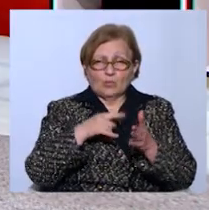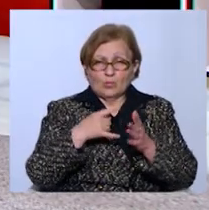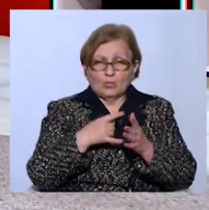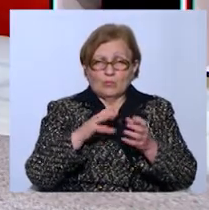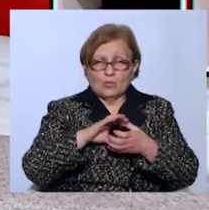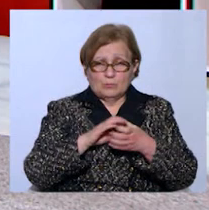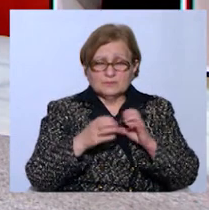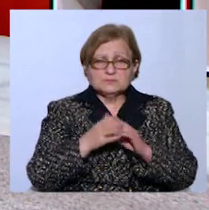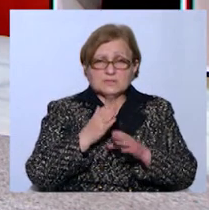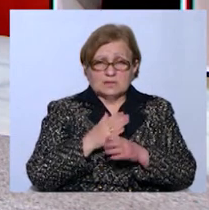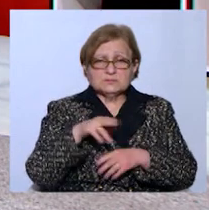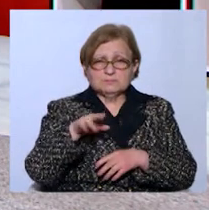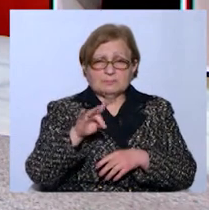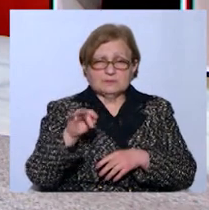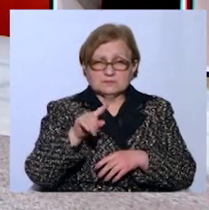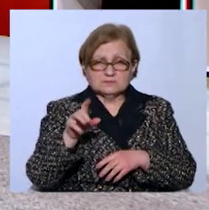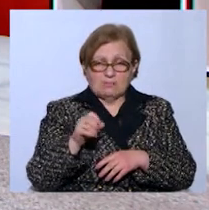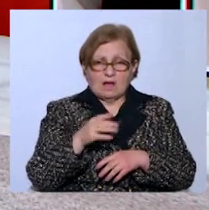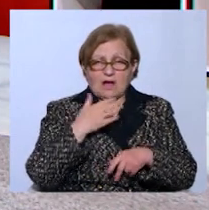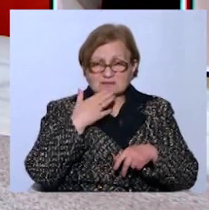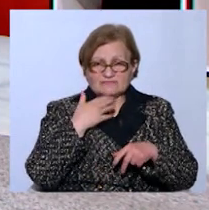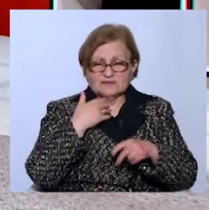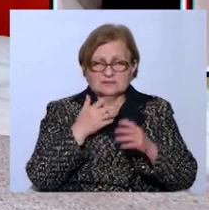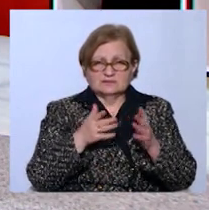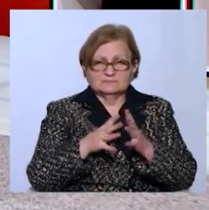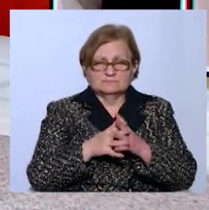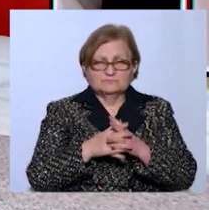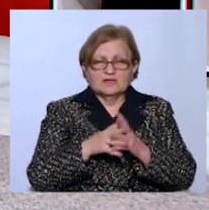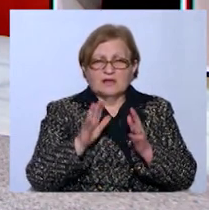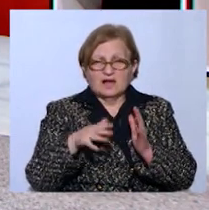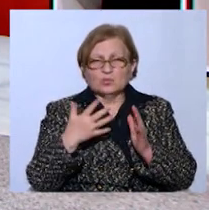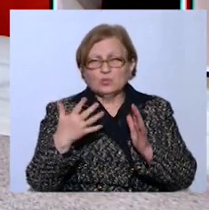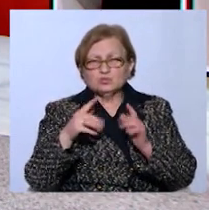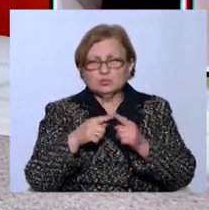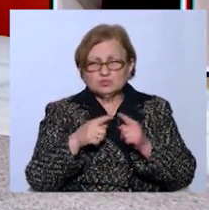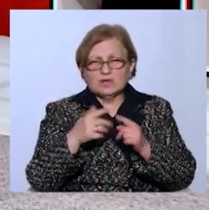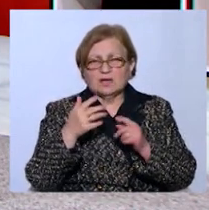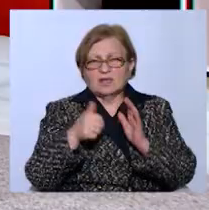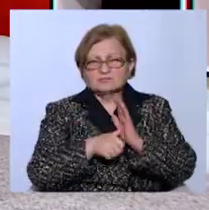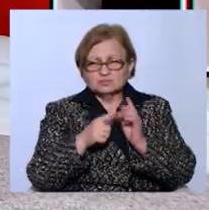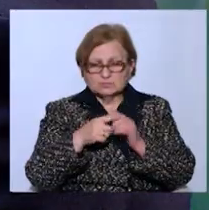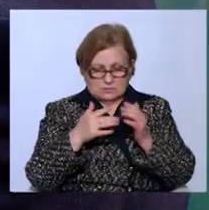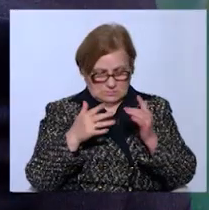მარტკუთხა პარალელეპიპედი და შემდეგ ხუთკუთხა პრიზმა, ექვსკუთხა და ასე შემდეგ. სამკუთხა,